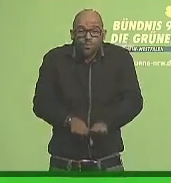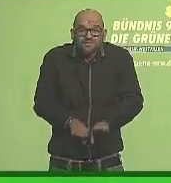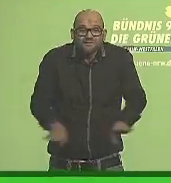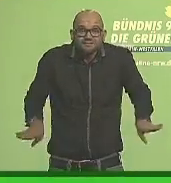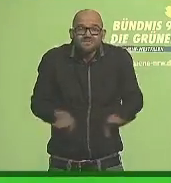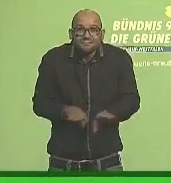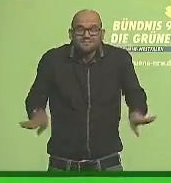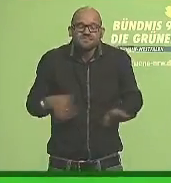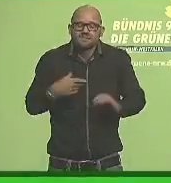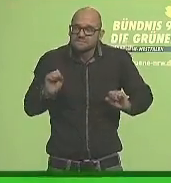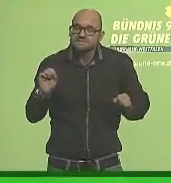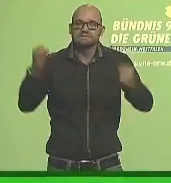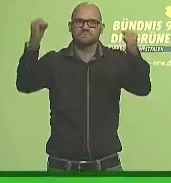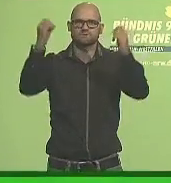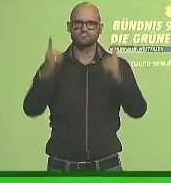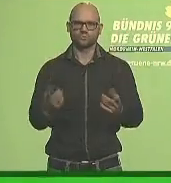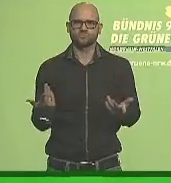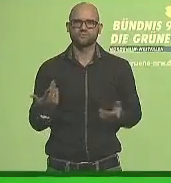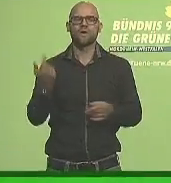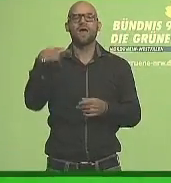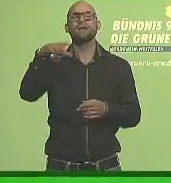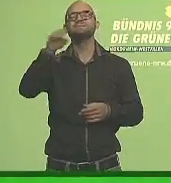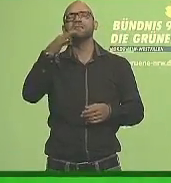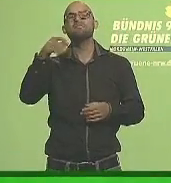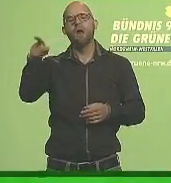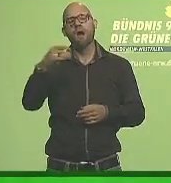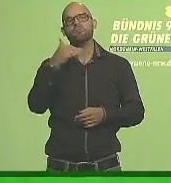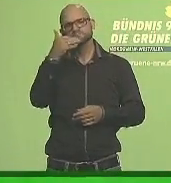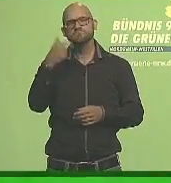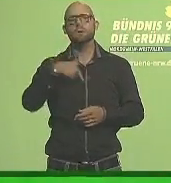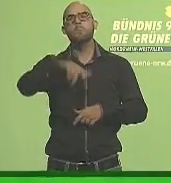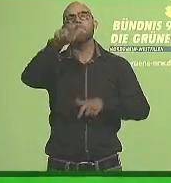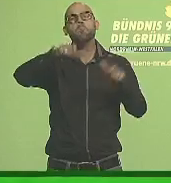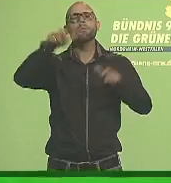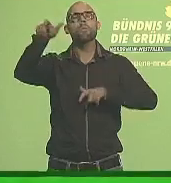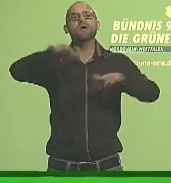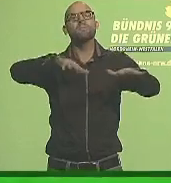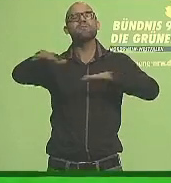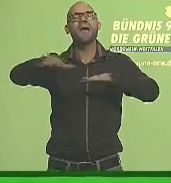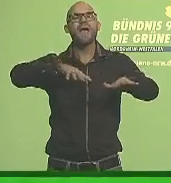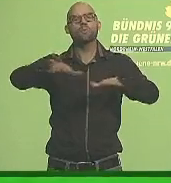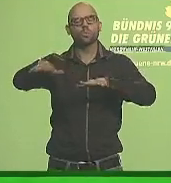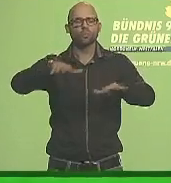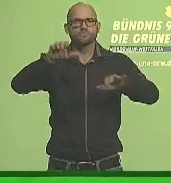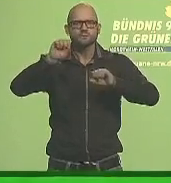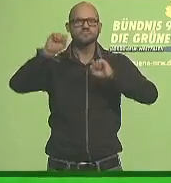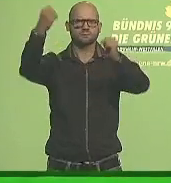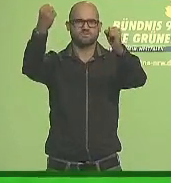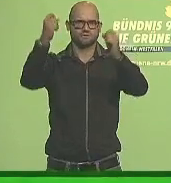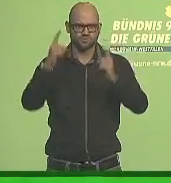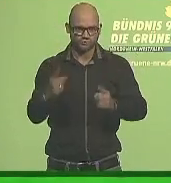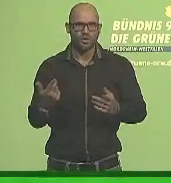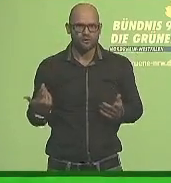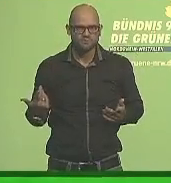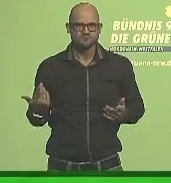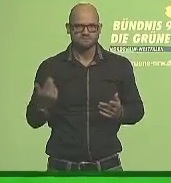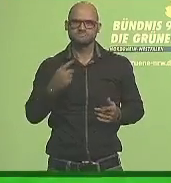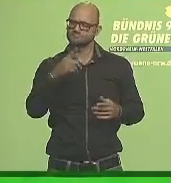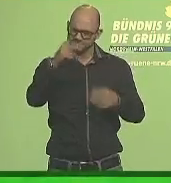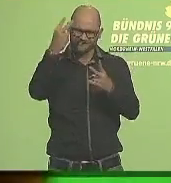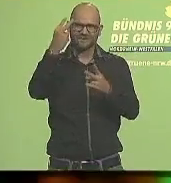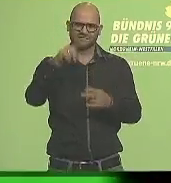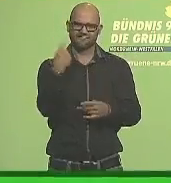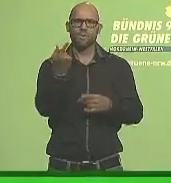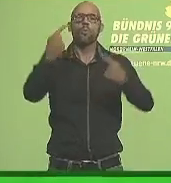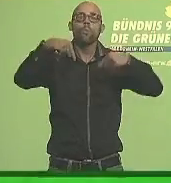hat gesagt, ja, lass uns eine Bürgerbewegung draus machen. Das ist ja auch derselbe Impetus, wir werden von unten anfangen. Was